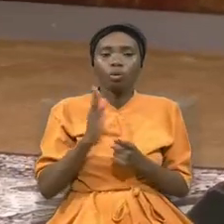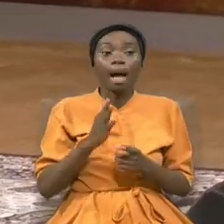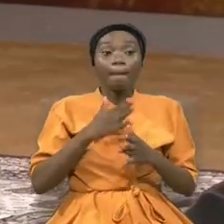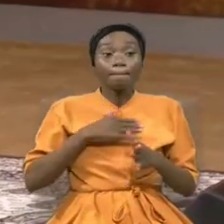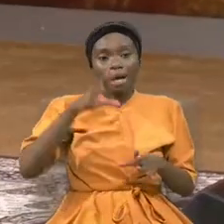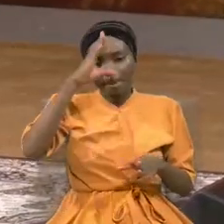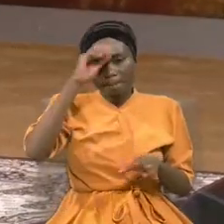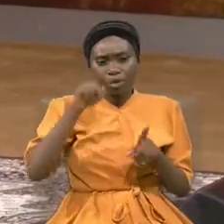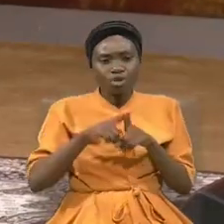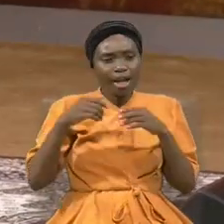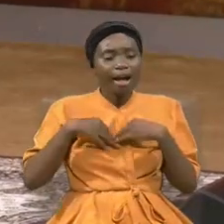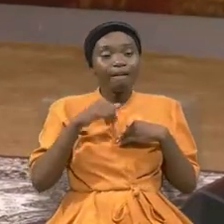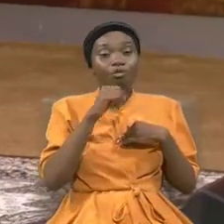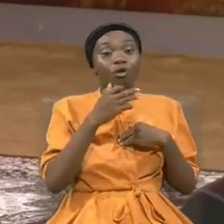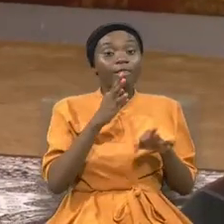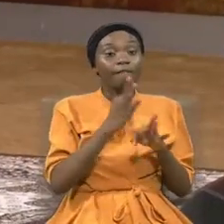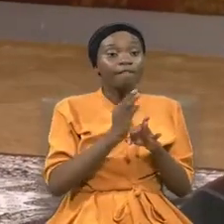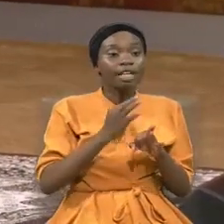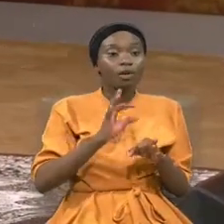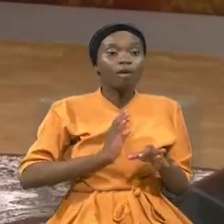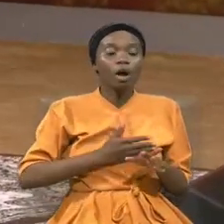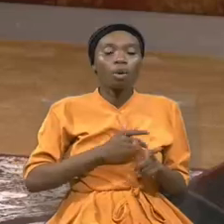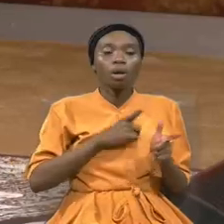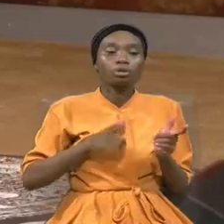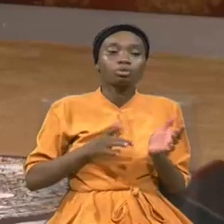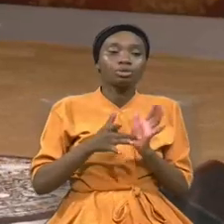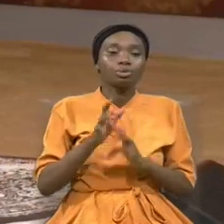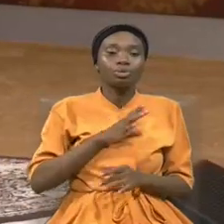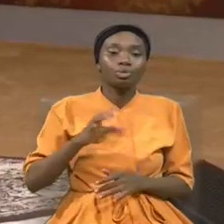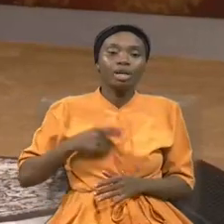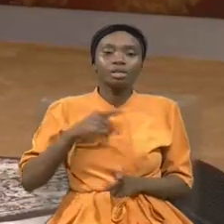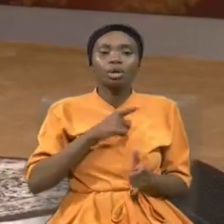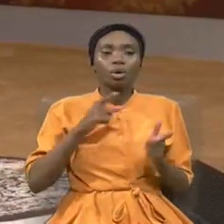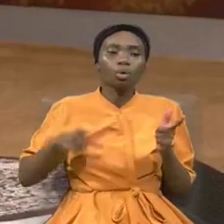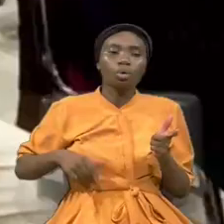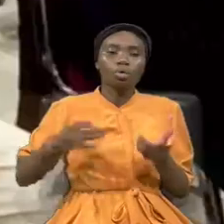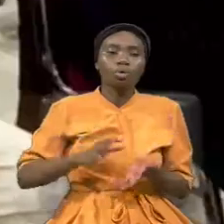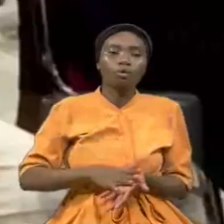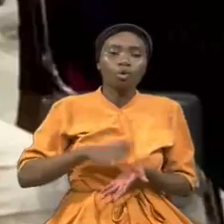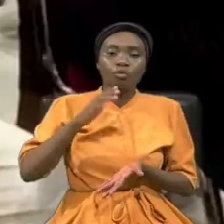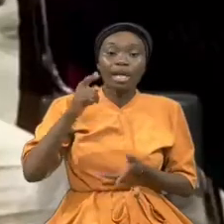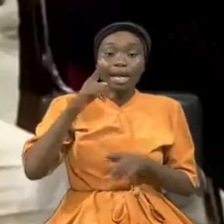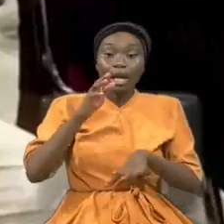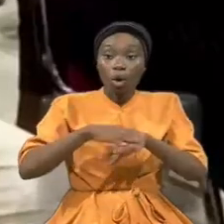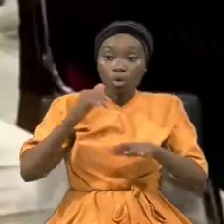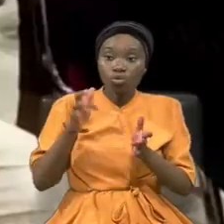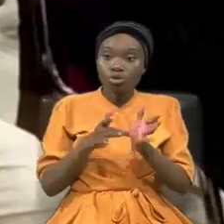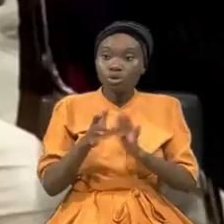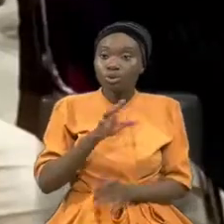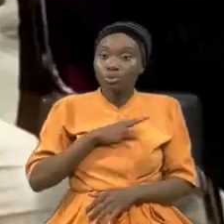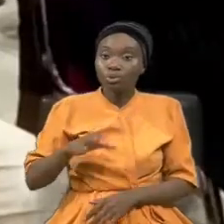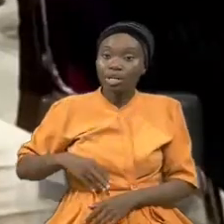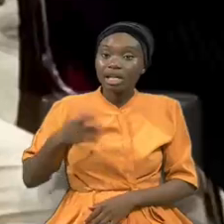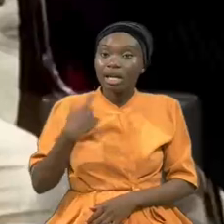que votre foi en notre glorieux Seigneur Jésus-Christ soit. Alors il a appelé Jésus